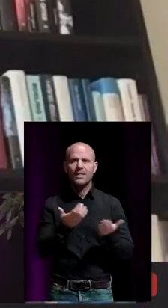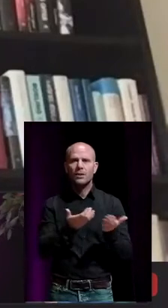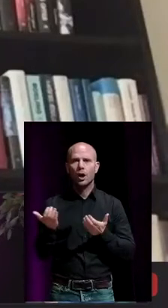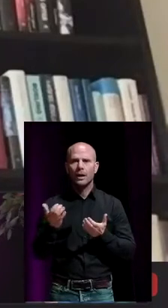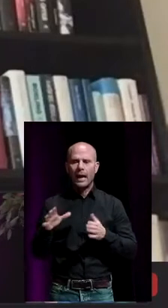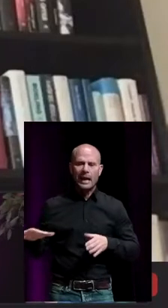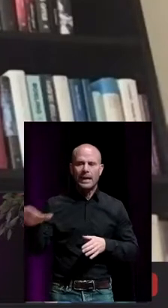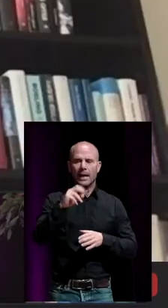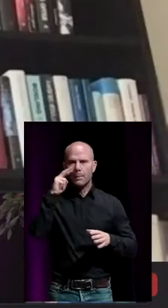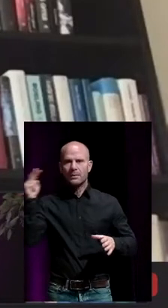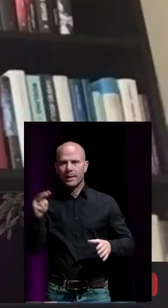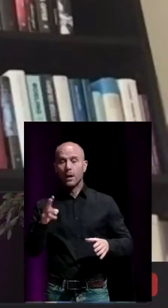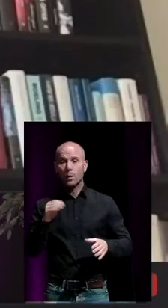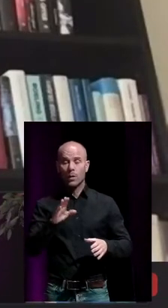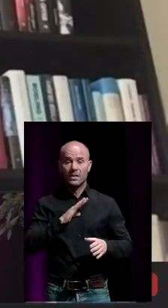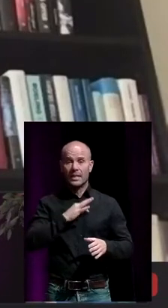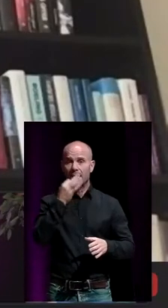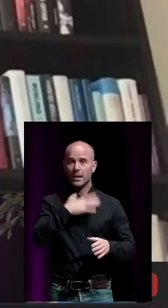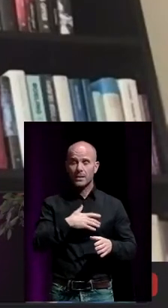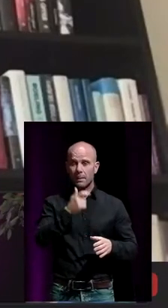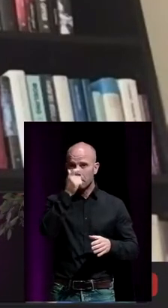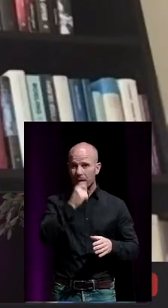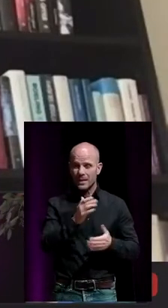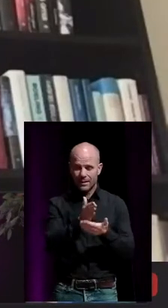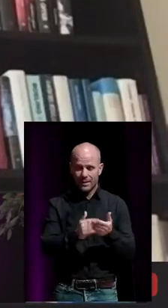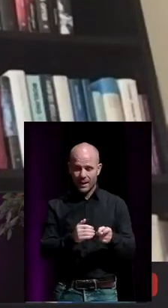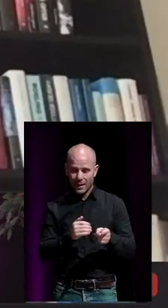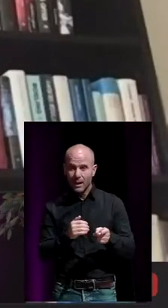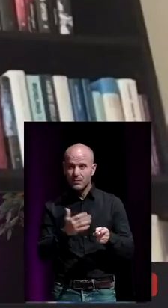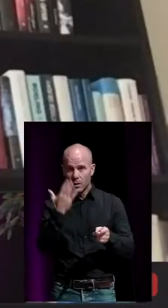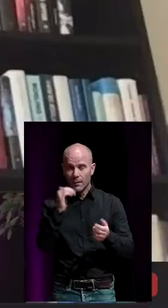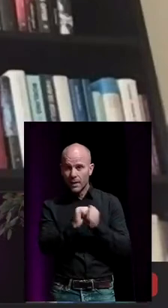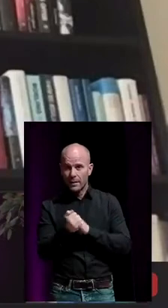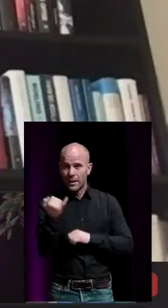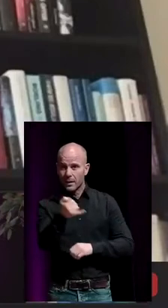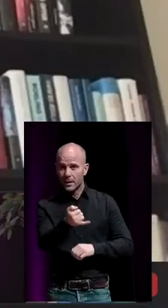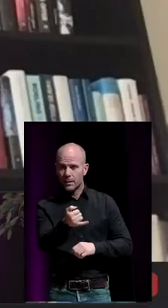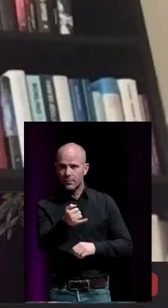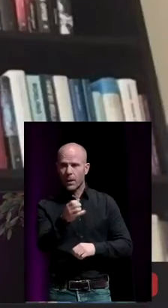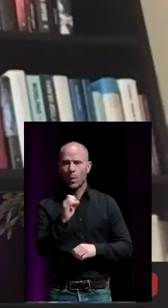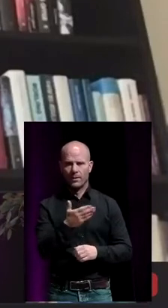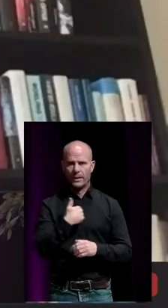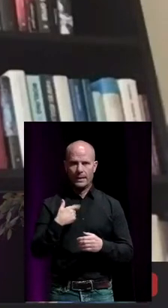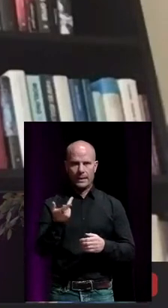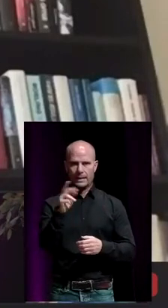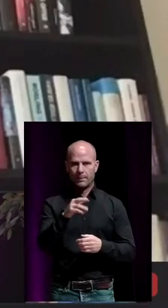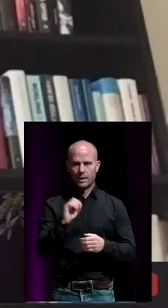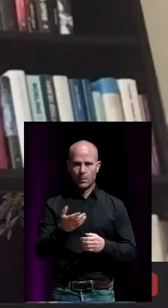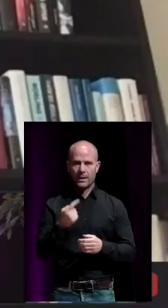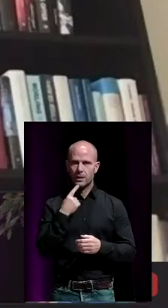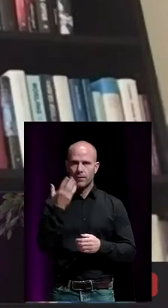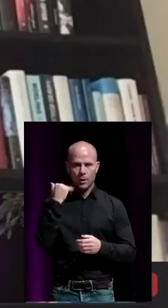det. Och då finns ju en risk att vi missar någon liten del som vi skulle kunna ändra på. Så genom att vi, exempelvis som har refererats till,